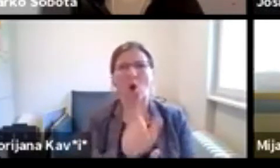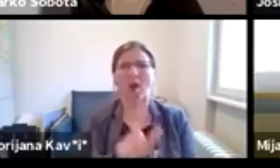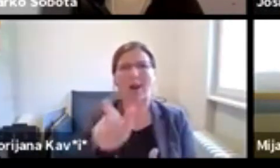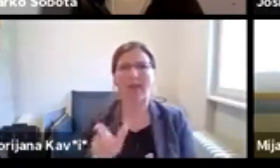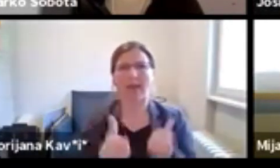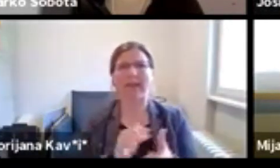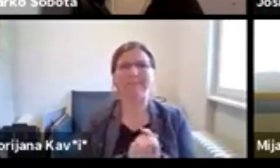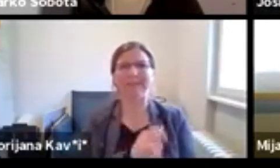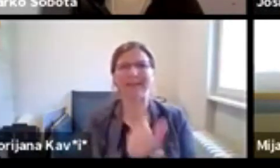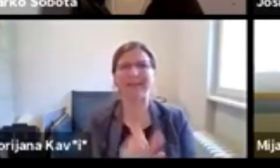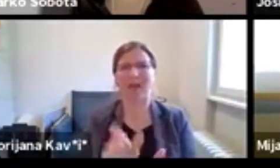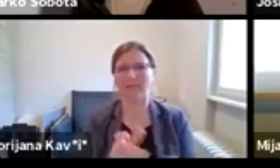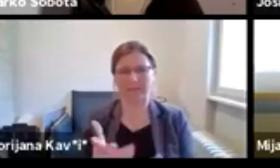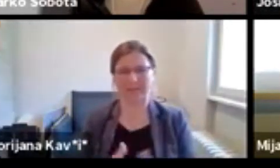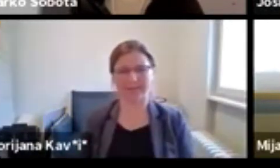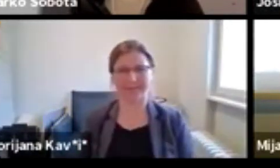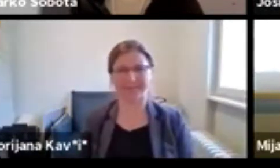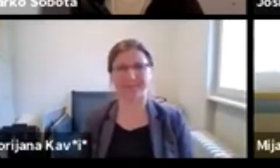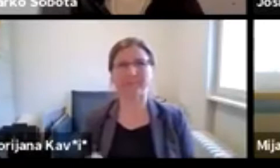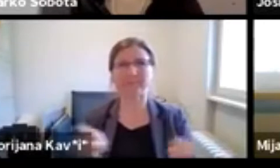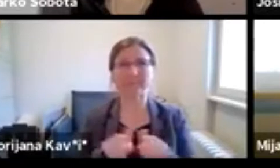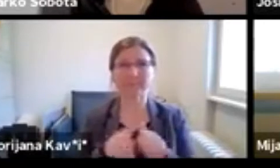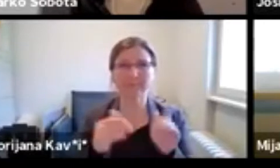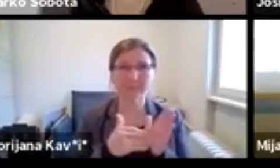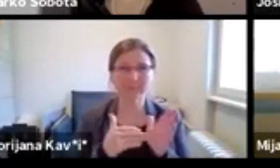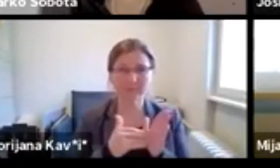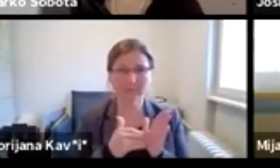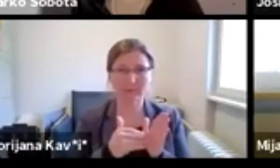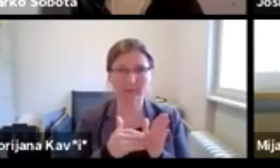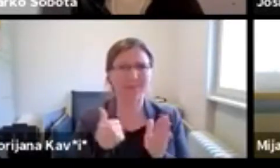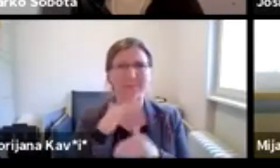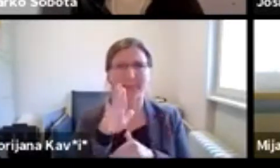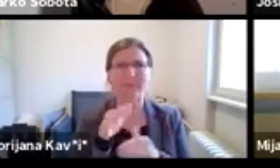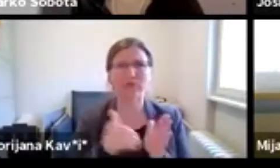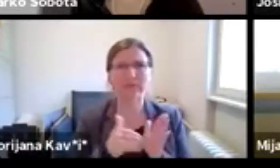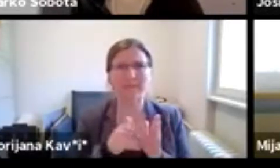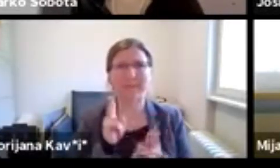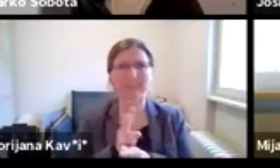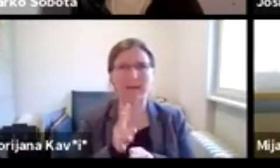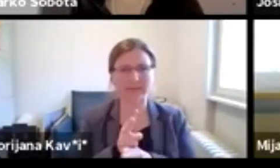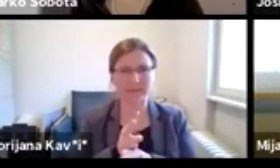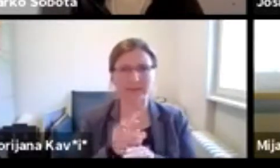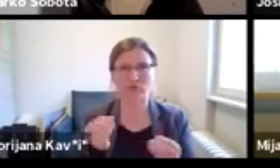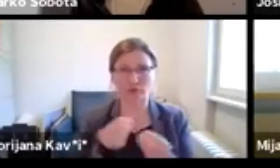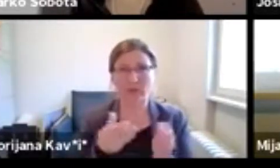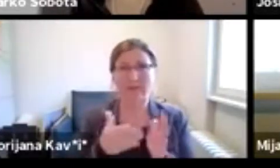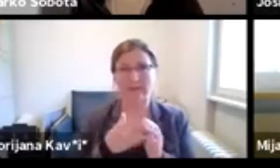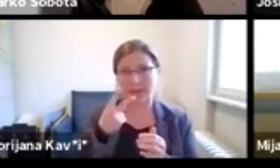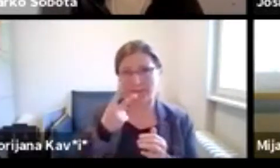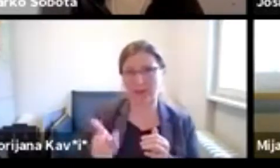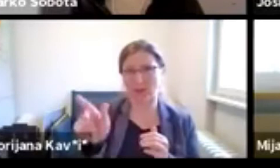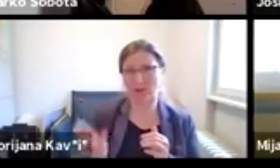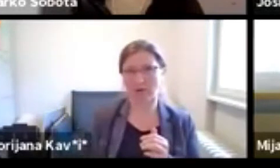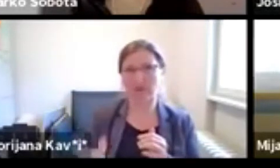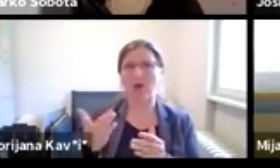slično. Treba paziti na, najviše treba zapravo procijeniti preostale mogućnosti